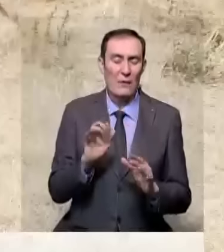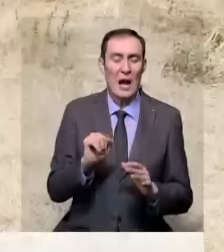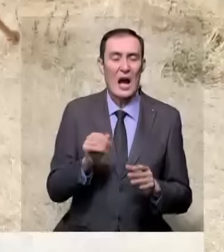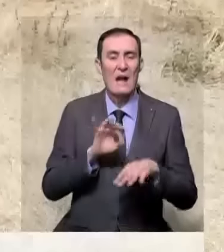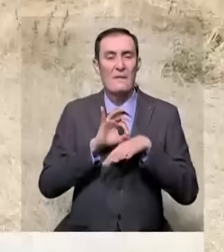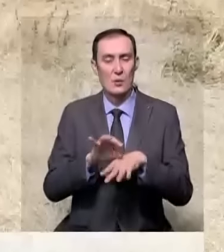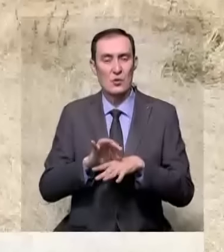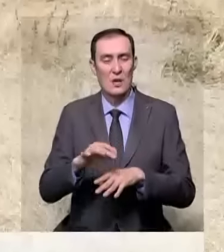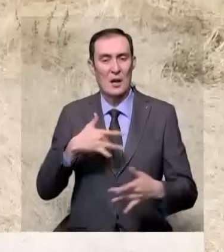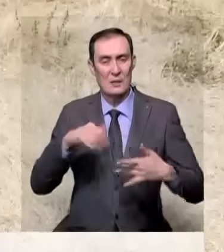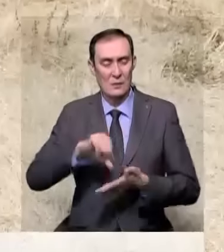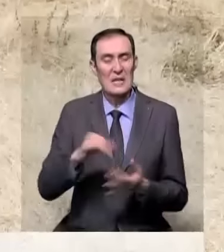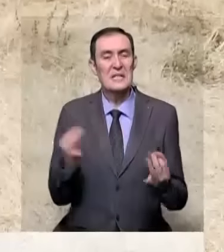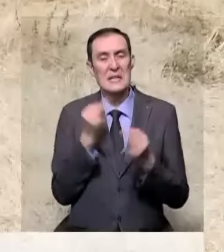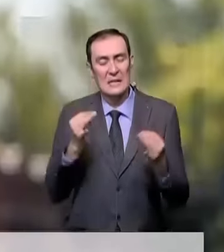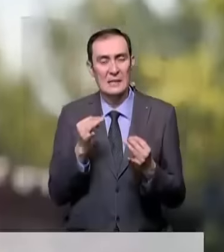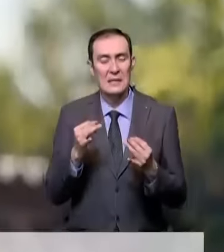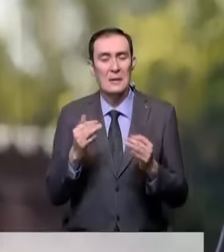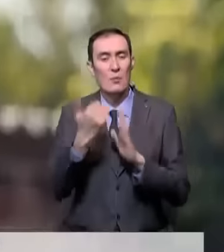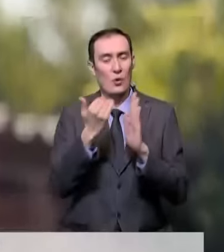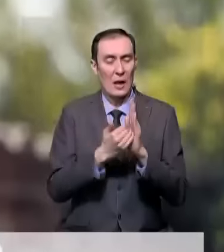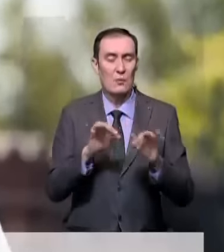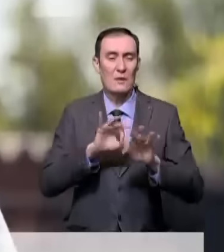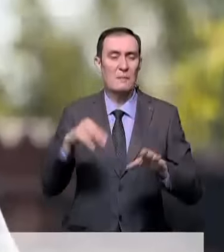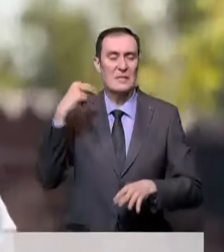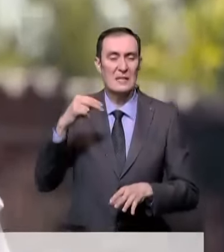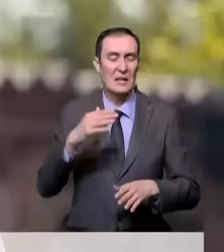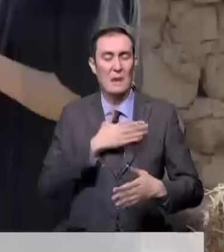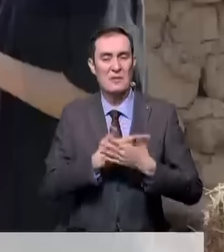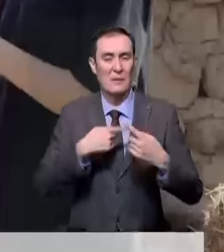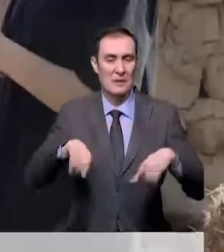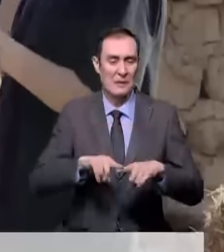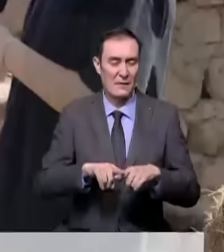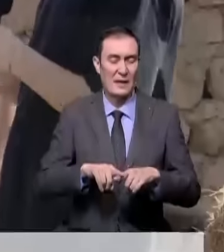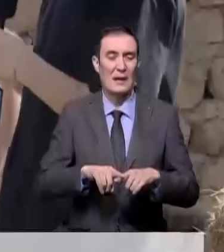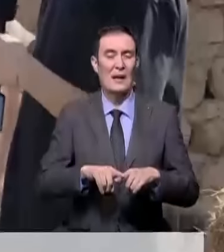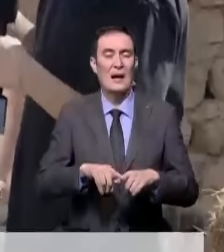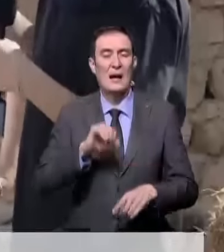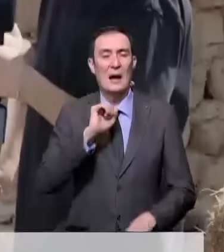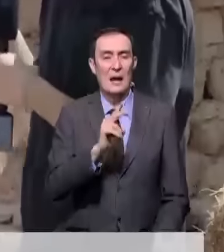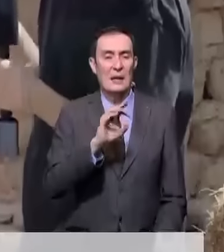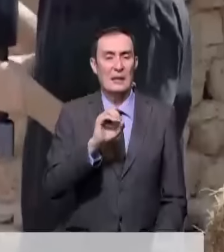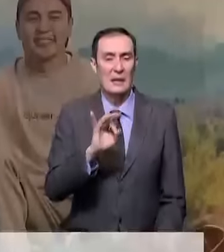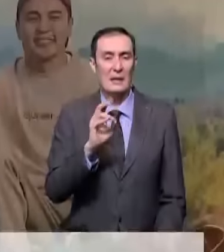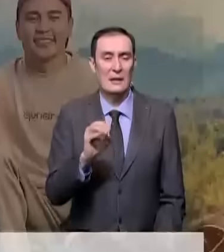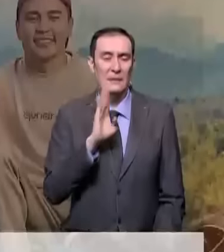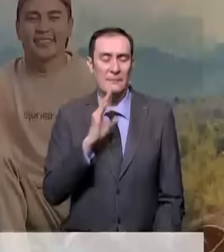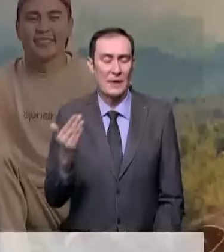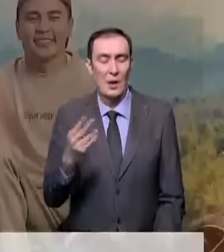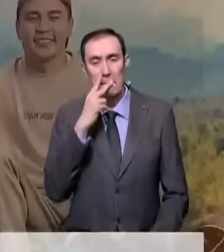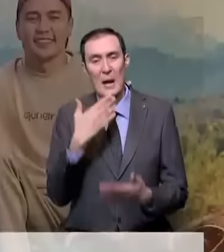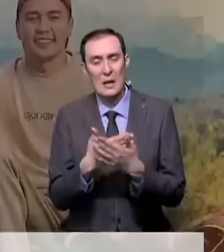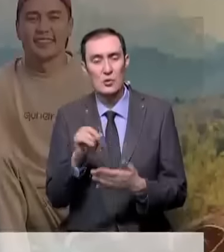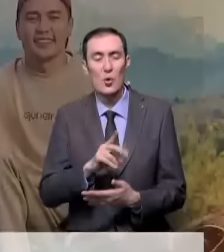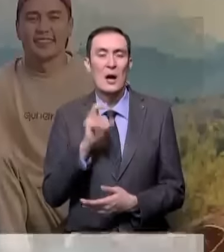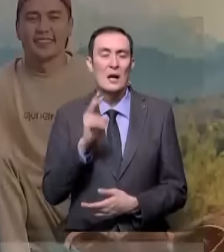ведущие звездные гости отвечают за интересное содержание, рассказала президент общественного объединения «Кунар Креатив» Акеркета Тишева. Показать, что